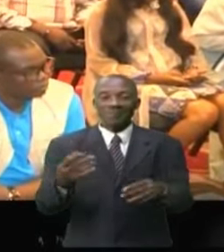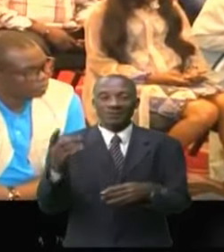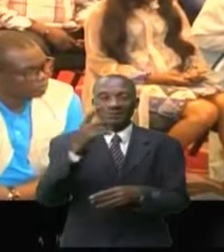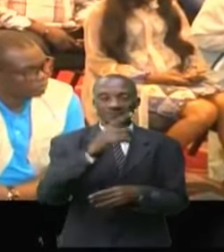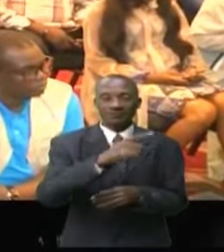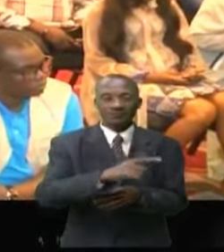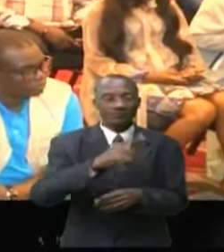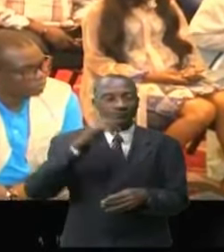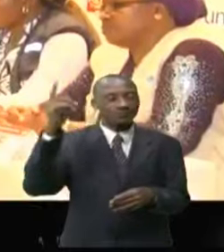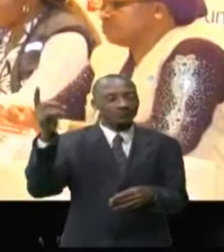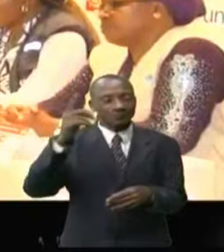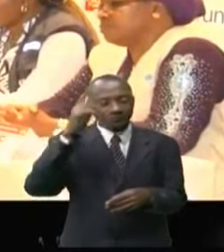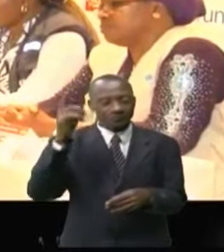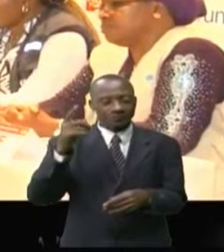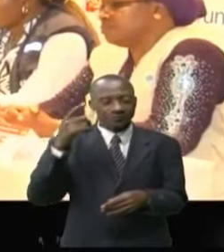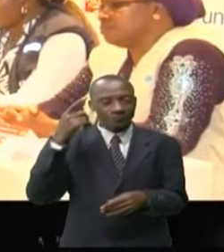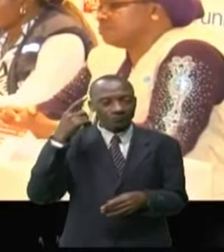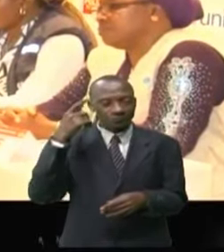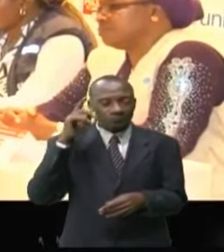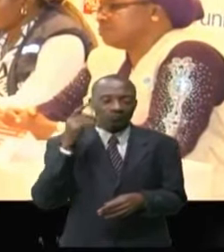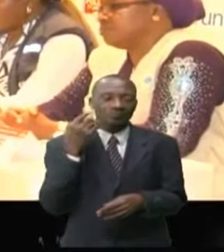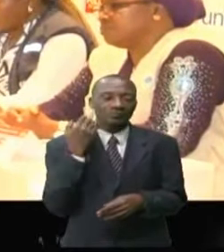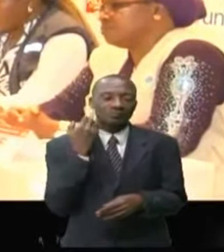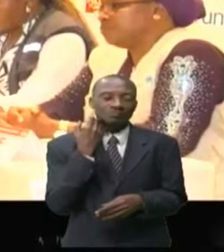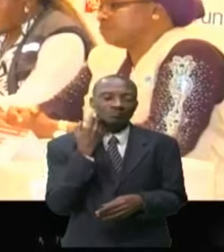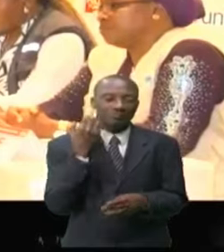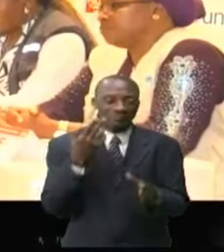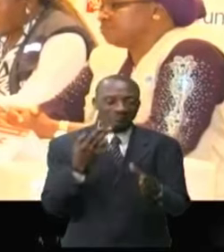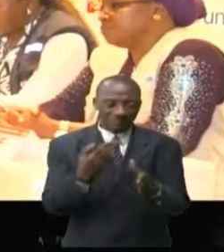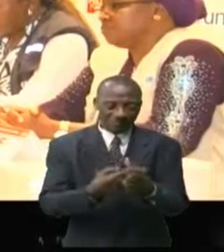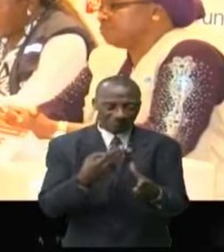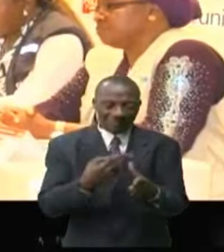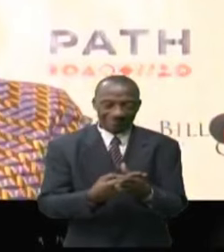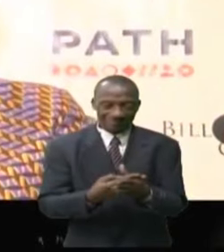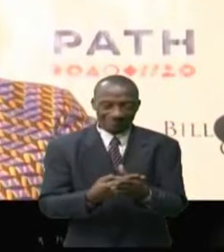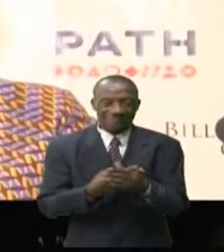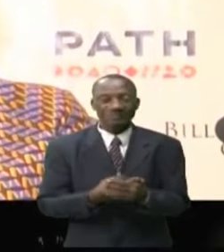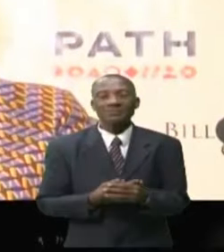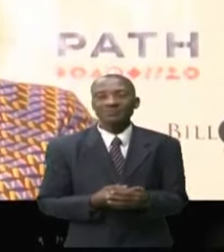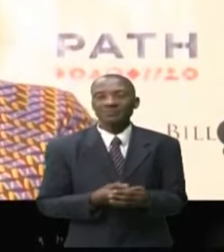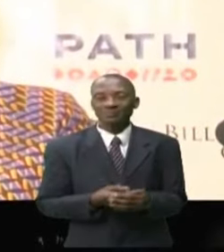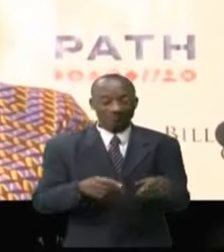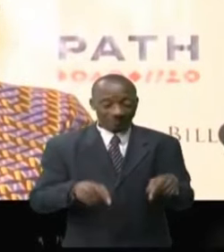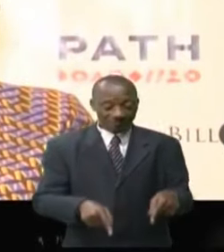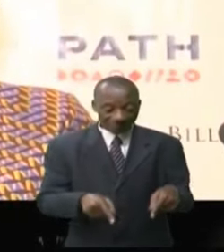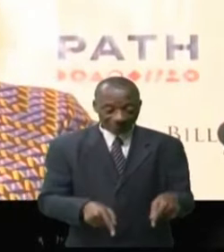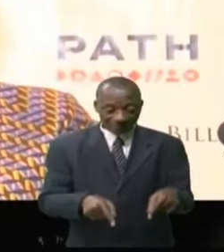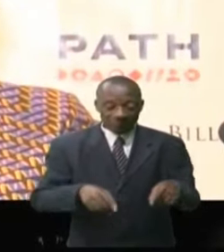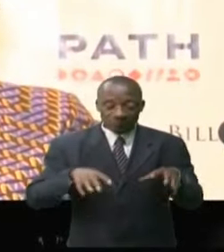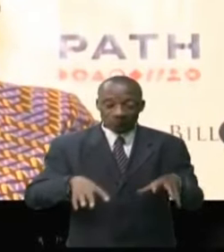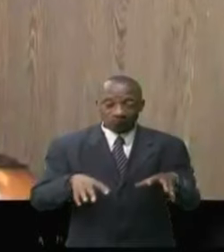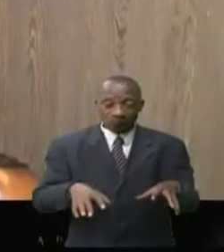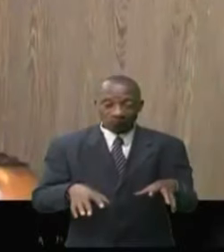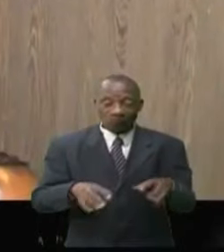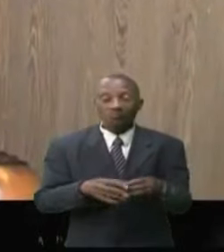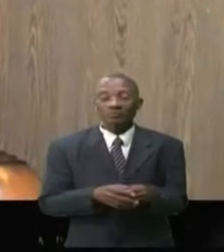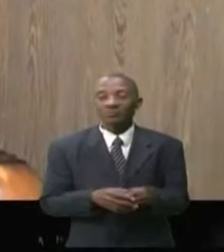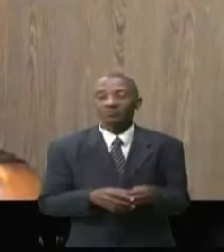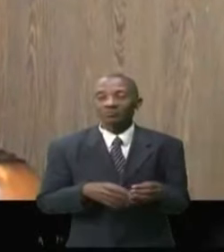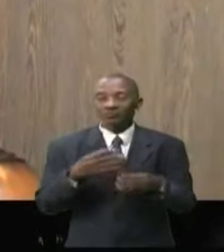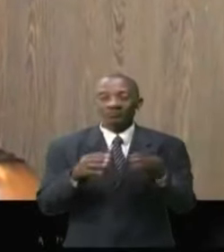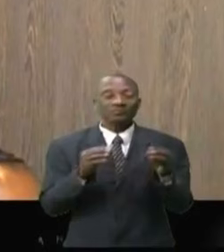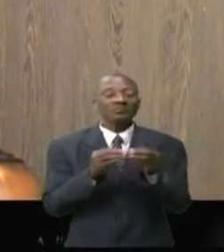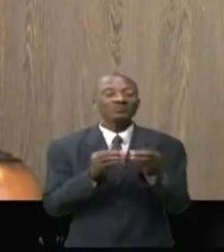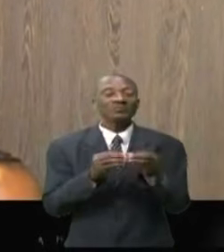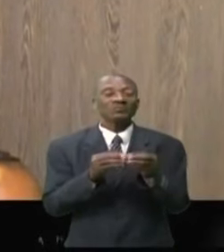des acteurs de santé au cours d'une conférence de presse organisée à Kinshasa par rotar club de la capitale congolaise à l'occasion de la